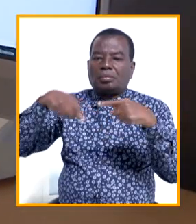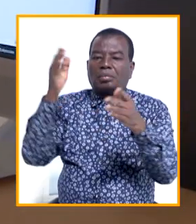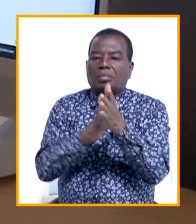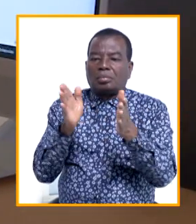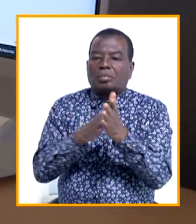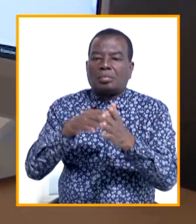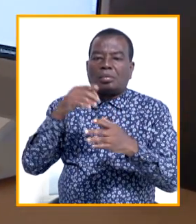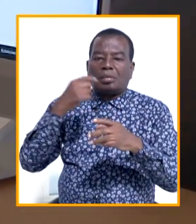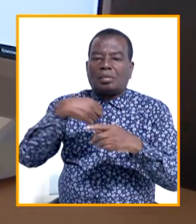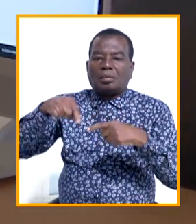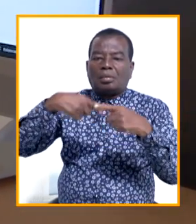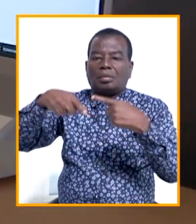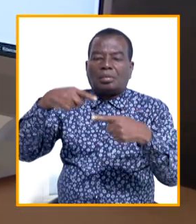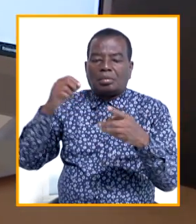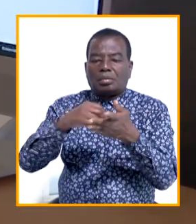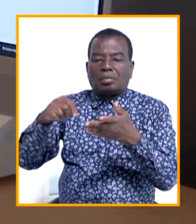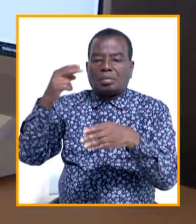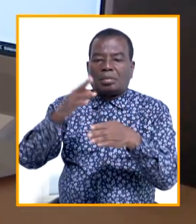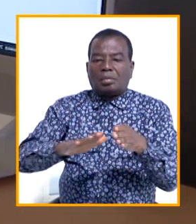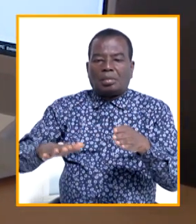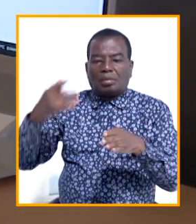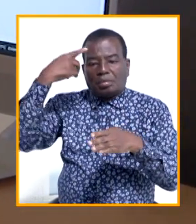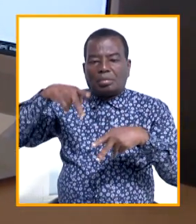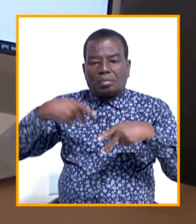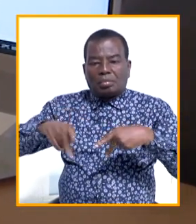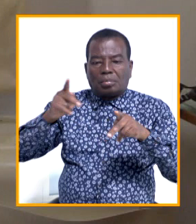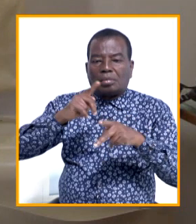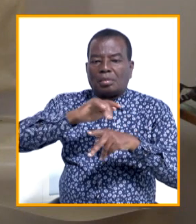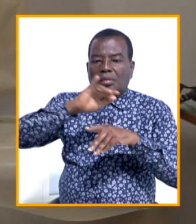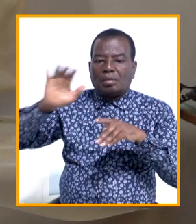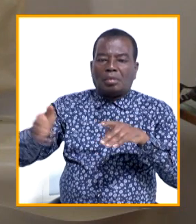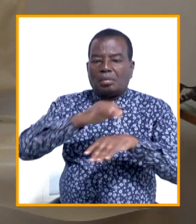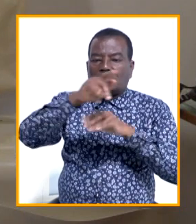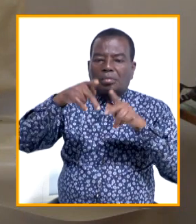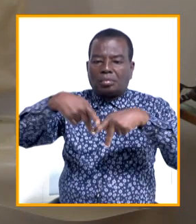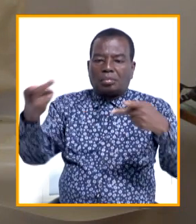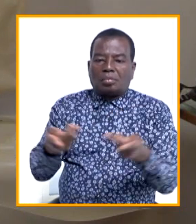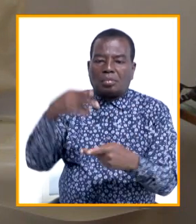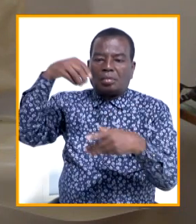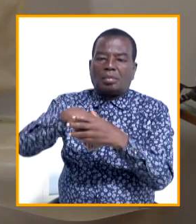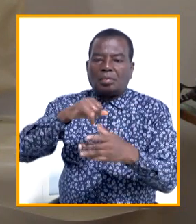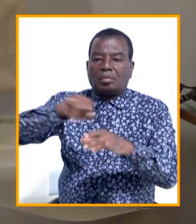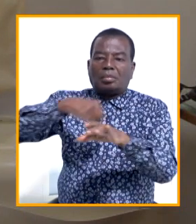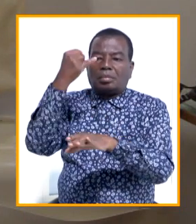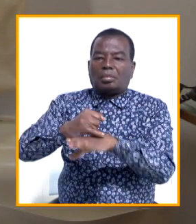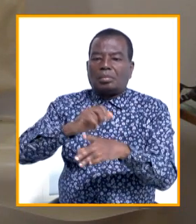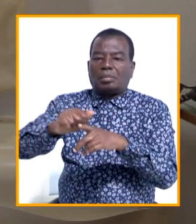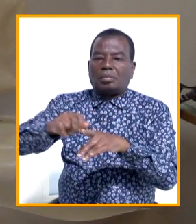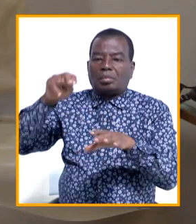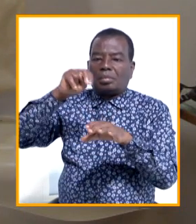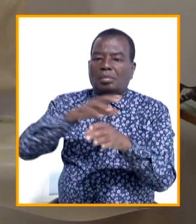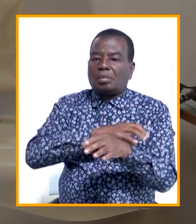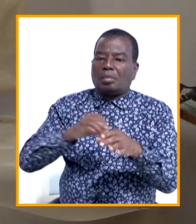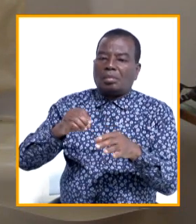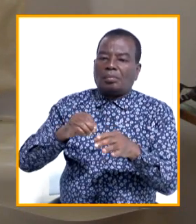à aller inscrire leurs enfants au fin de leur permettre de prendre toute leur place dans cette institution de formatage du